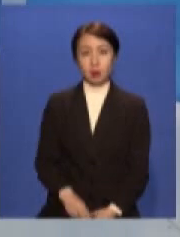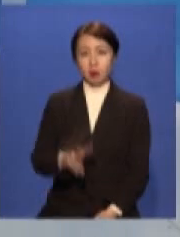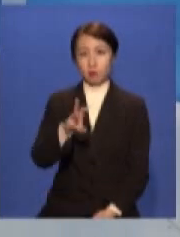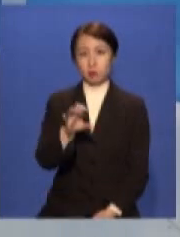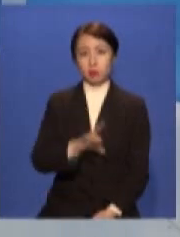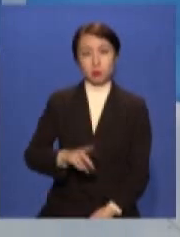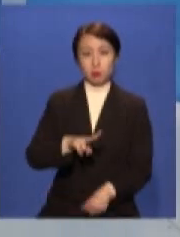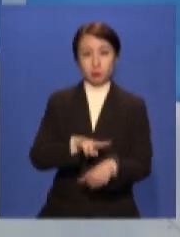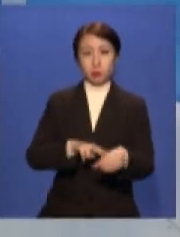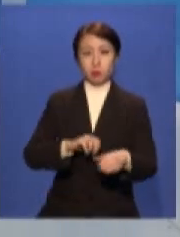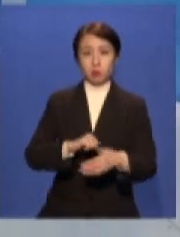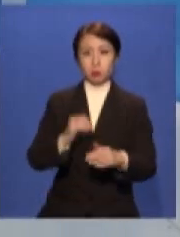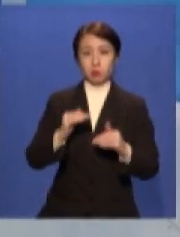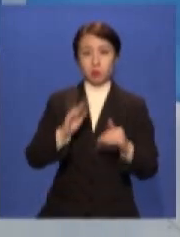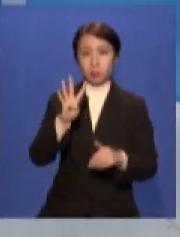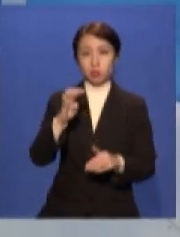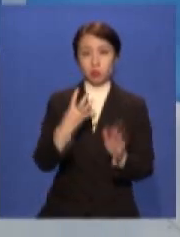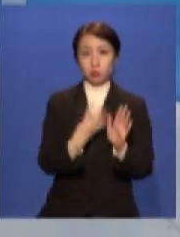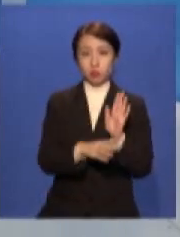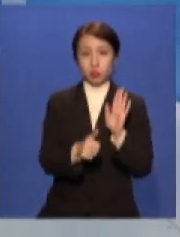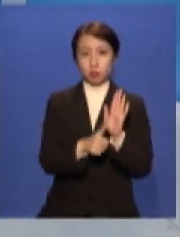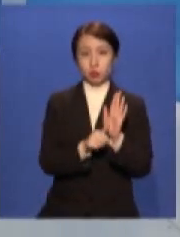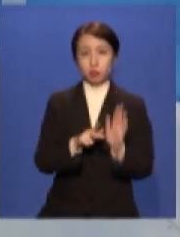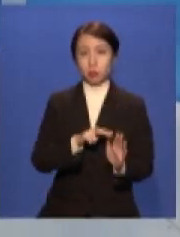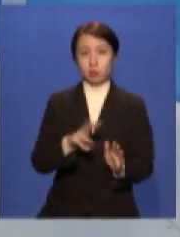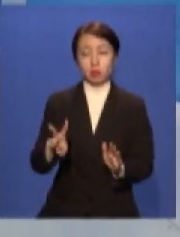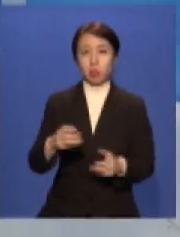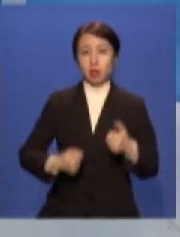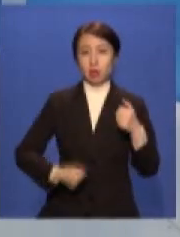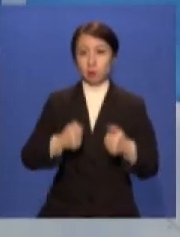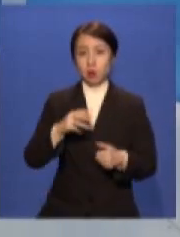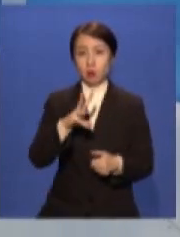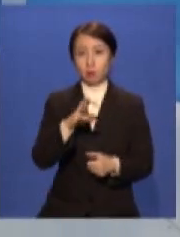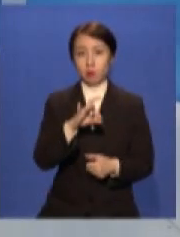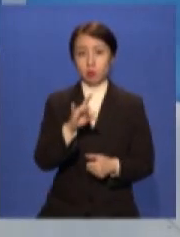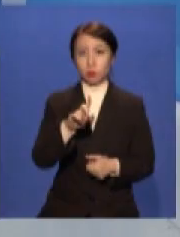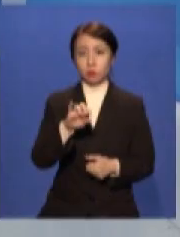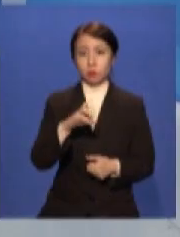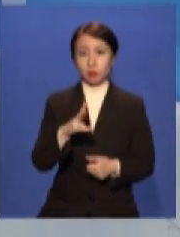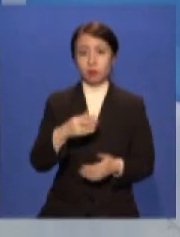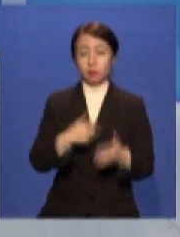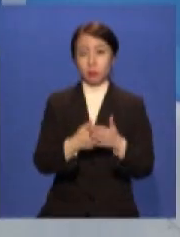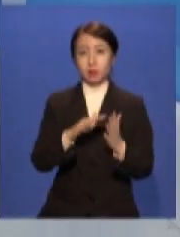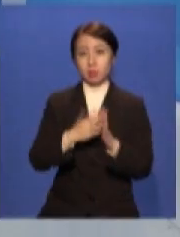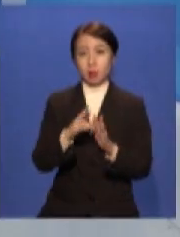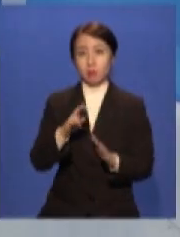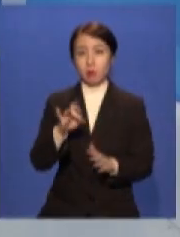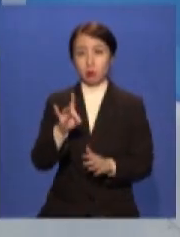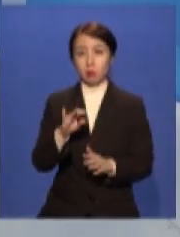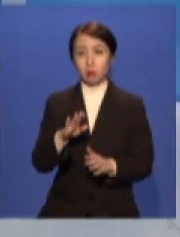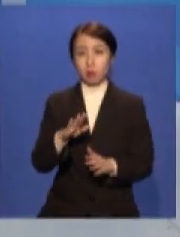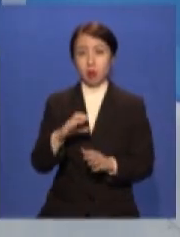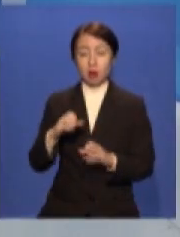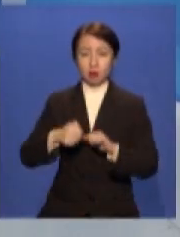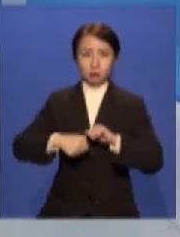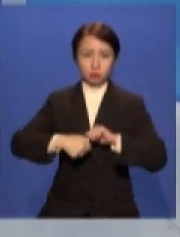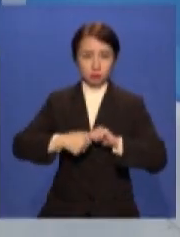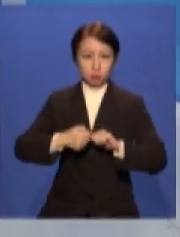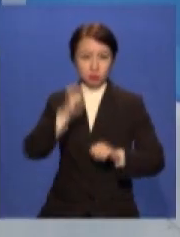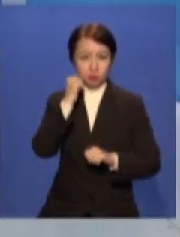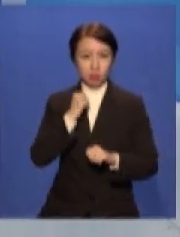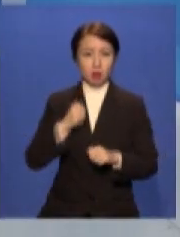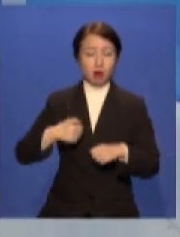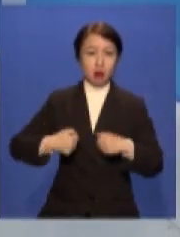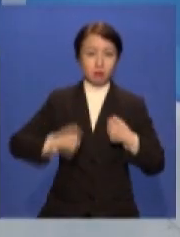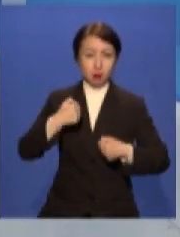людском районе полицейские установили на 496 км автодороги мамлютка Костанай вблизи села Покровки кузов Искор нного